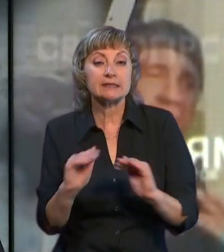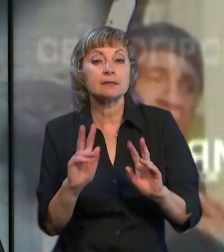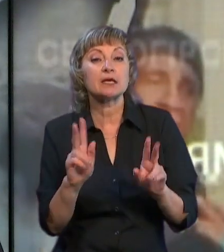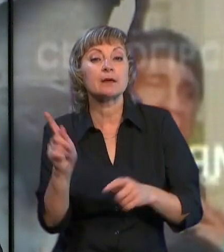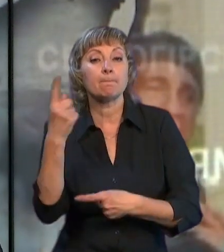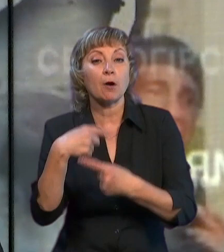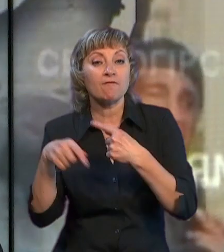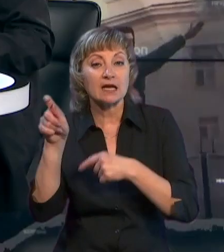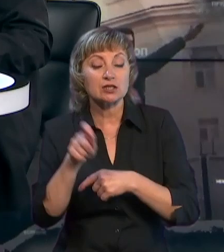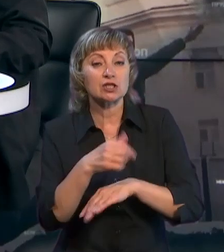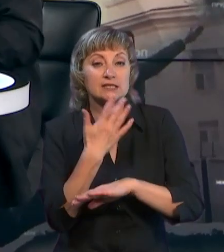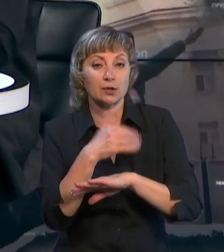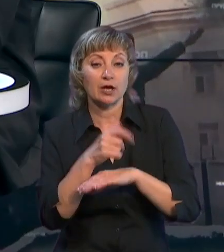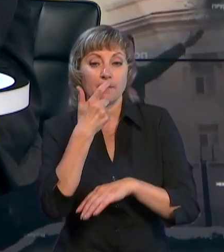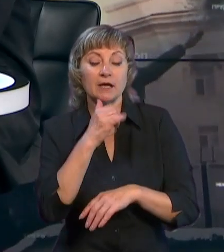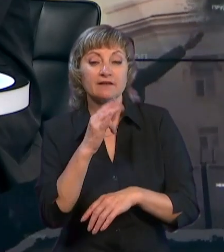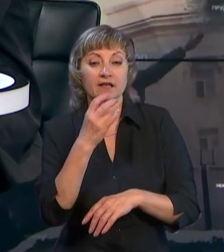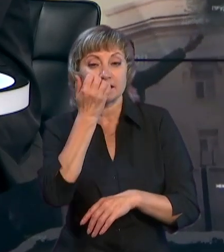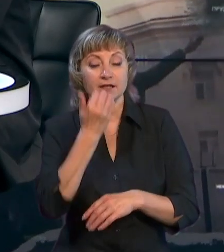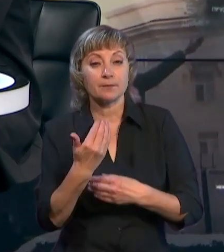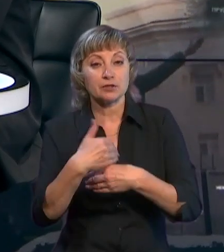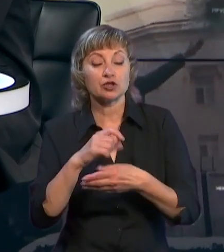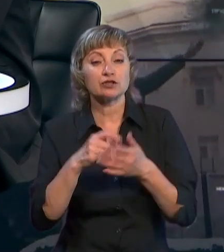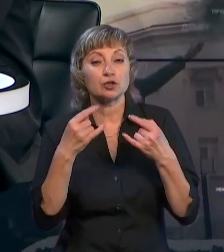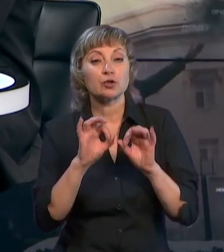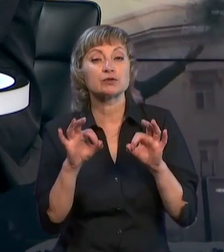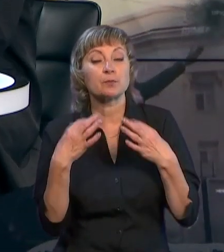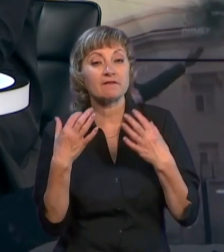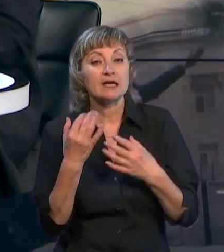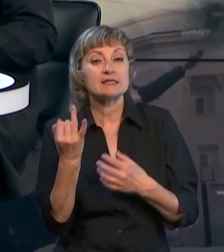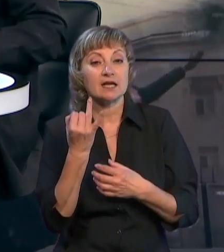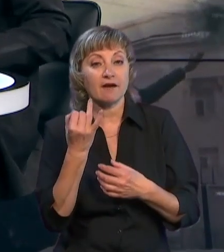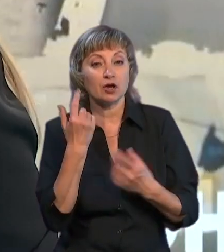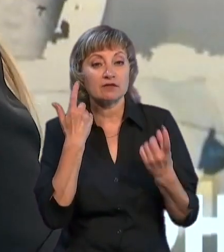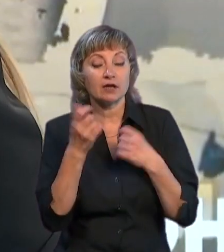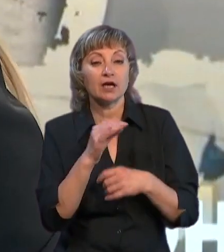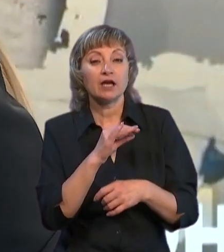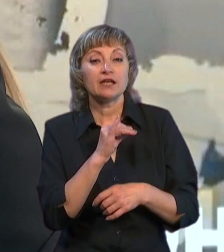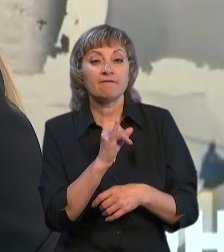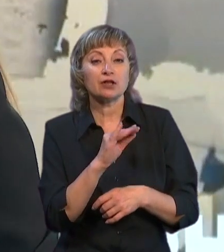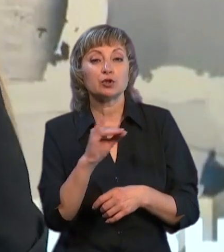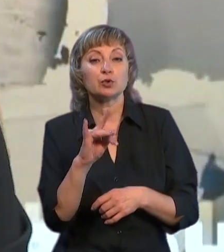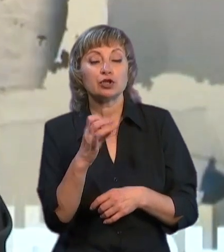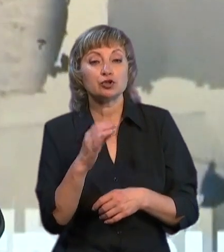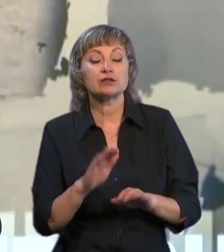кордону. Пане Іване, дуже дякую вам, що прийшли до нас в студію, розповіли нам таку цікаву інформацію. Це був Іван Юрійчук, заступник